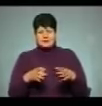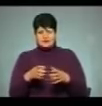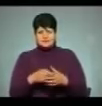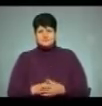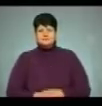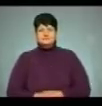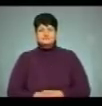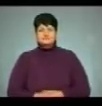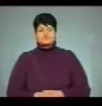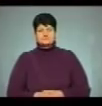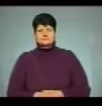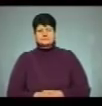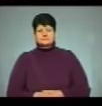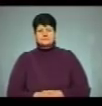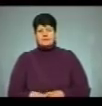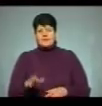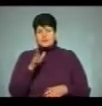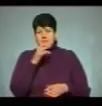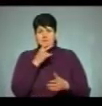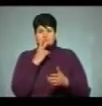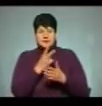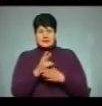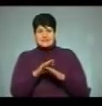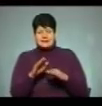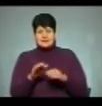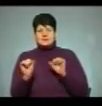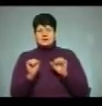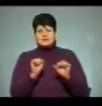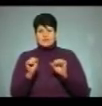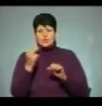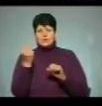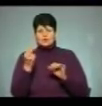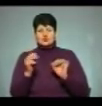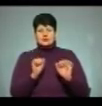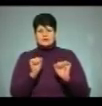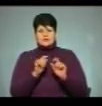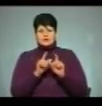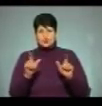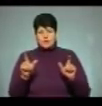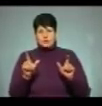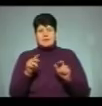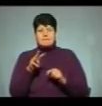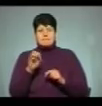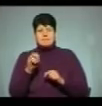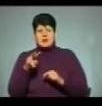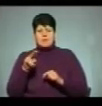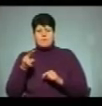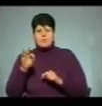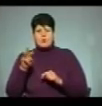у сюжеті. Під час репрезентації діти під керівництвом художнього керівника школи-студії «Мельпомена»